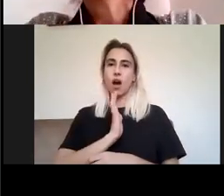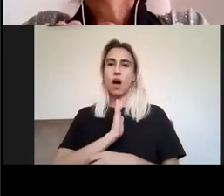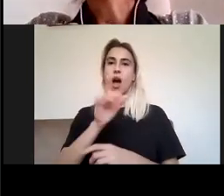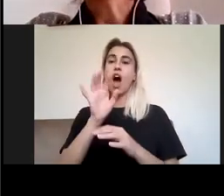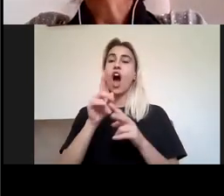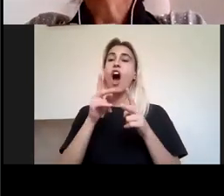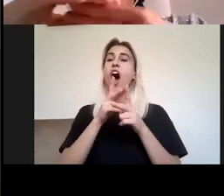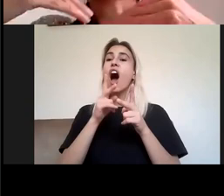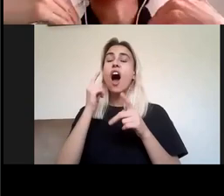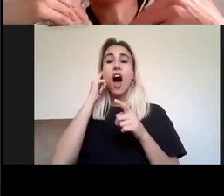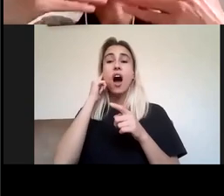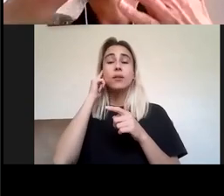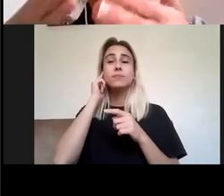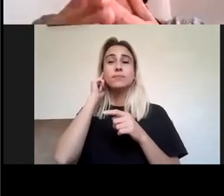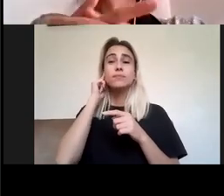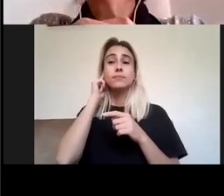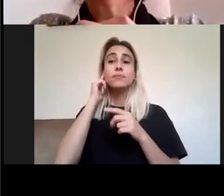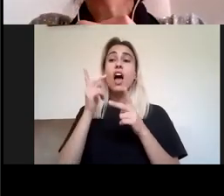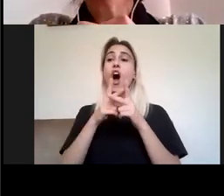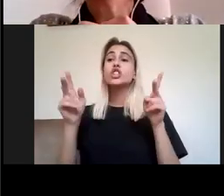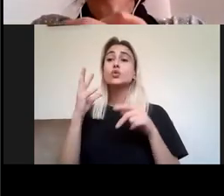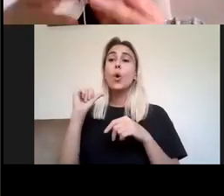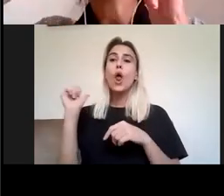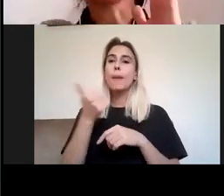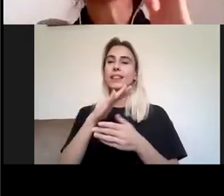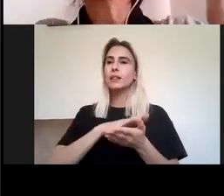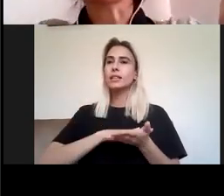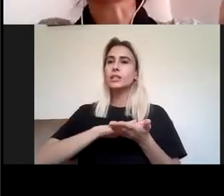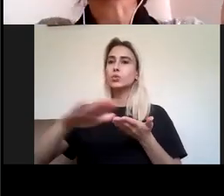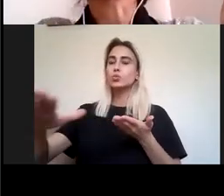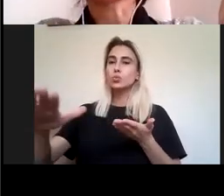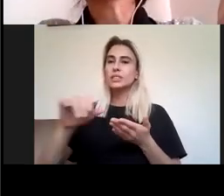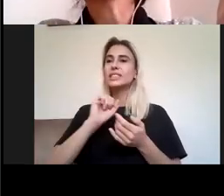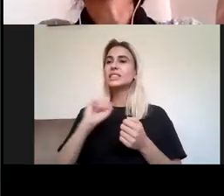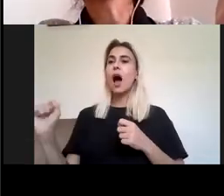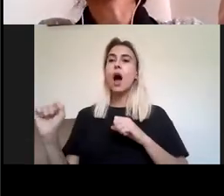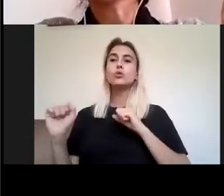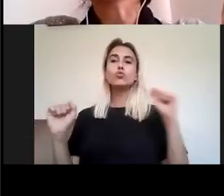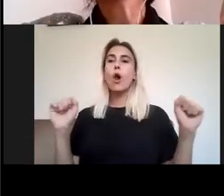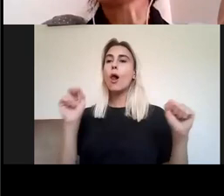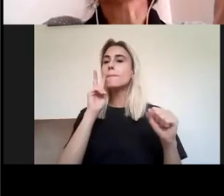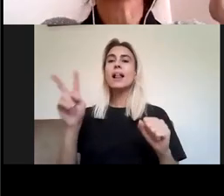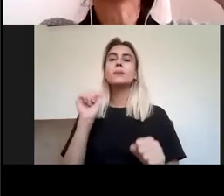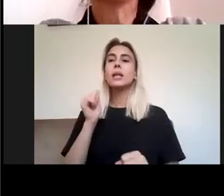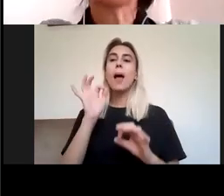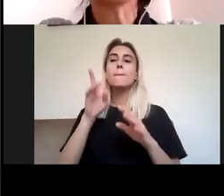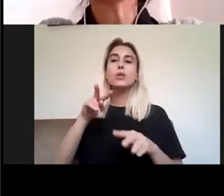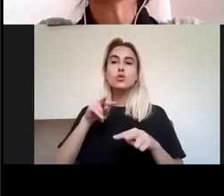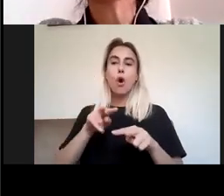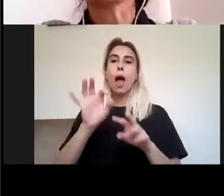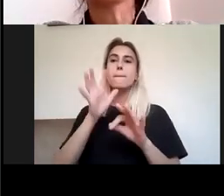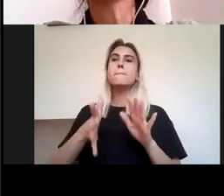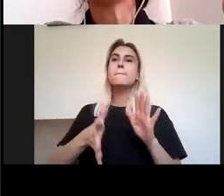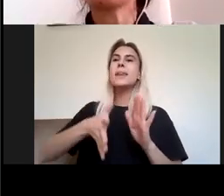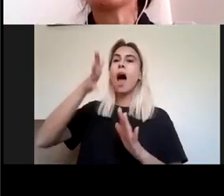zeminin düz olması yani hiçbir engel olmaması zemin üzerinde. Sağ ve sol anlamda baktığımızda hem yol hem de bina ile